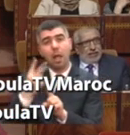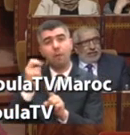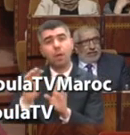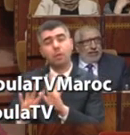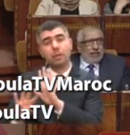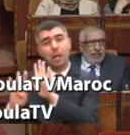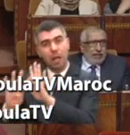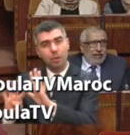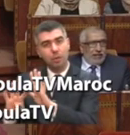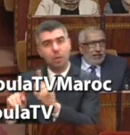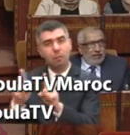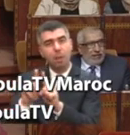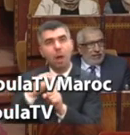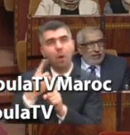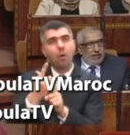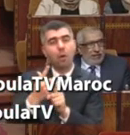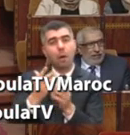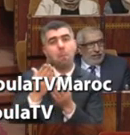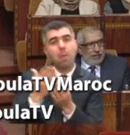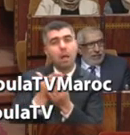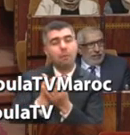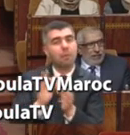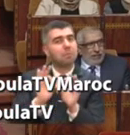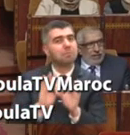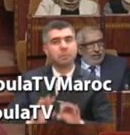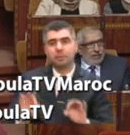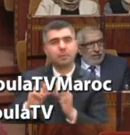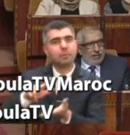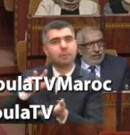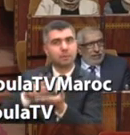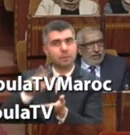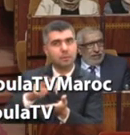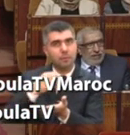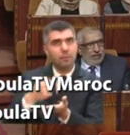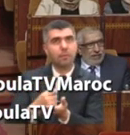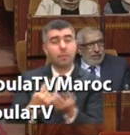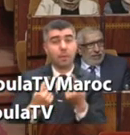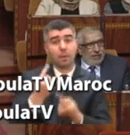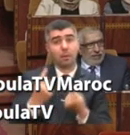ما يمكنش يتدرس الملف في انتظار تجي هذا